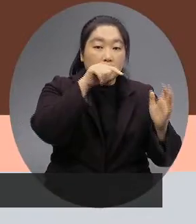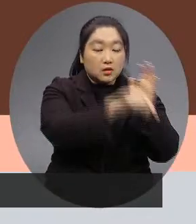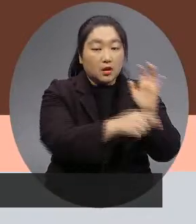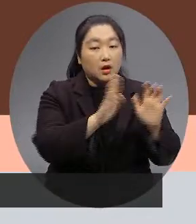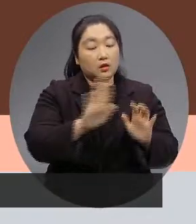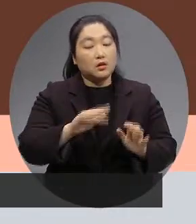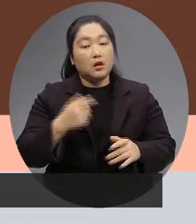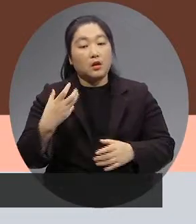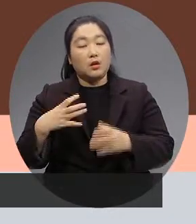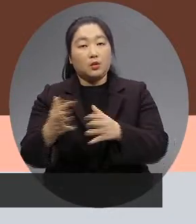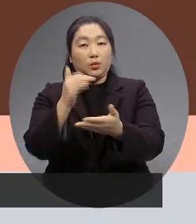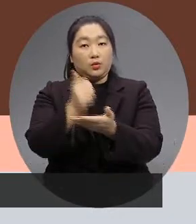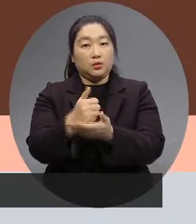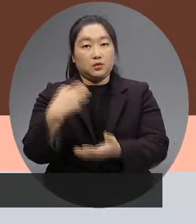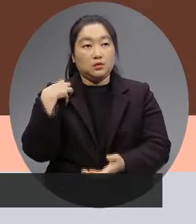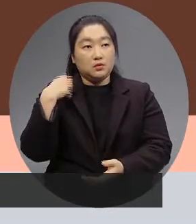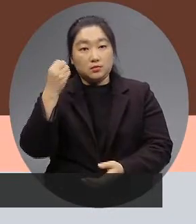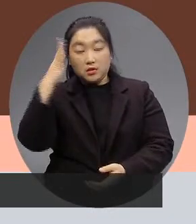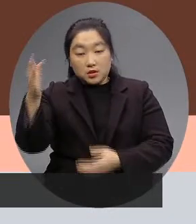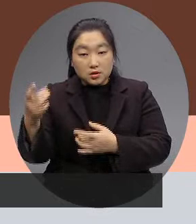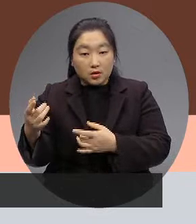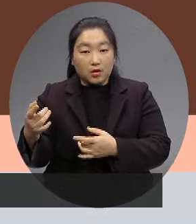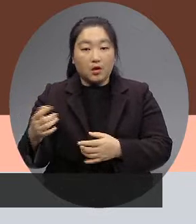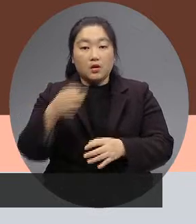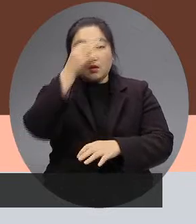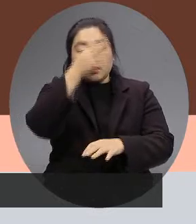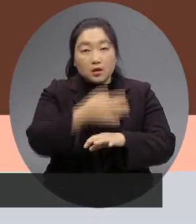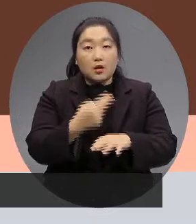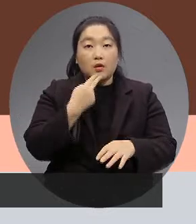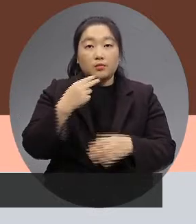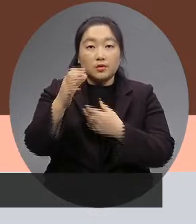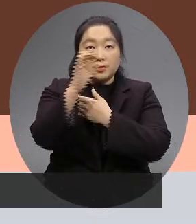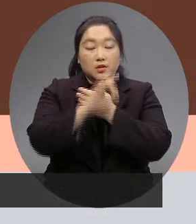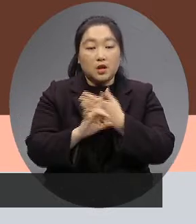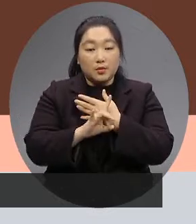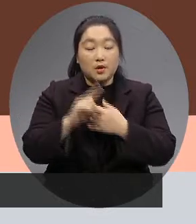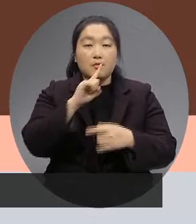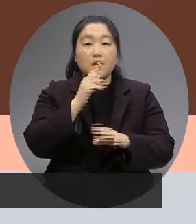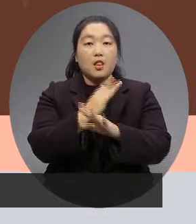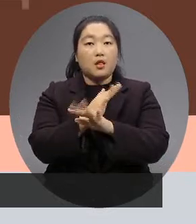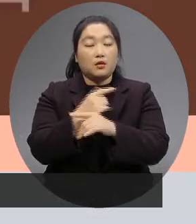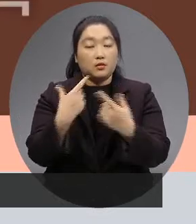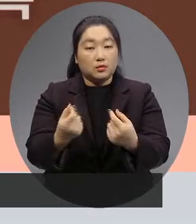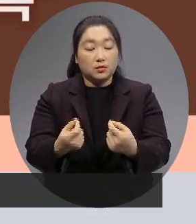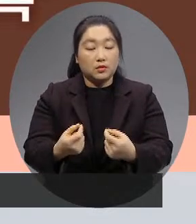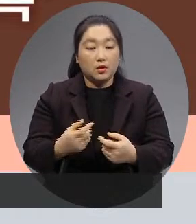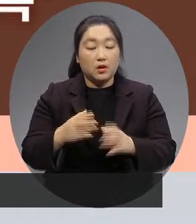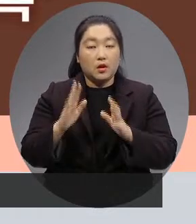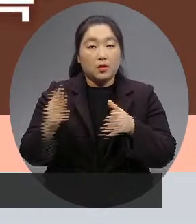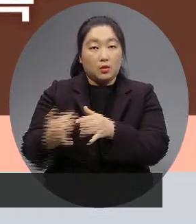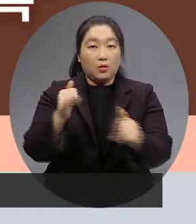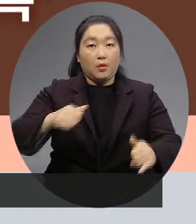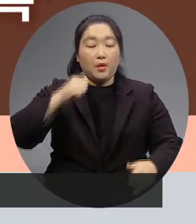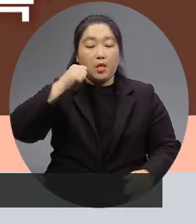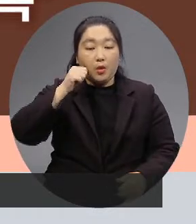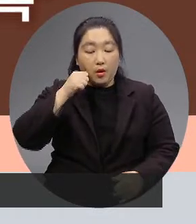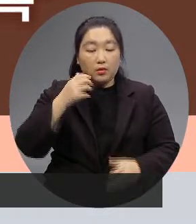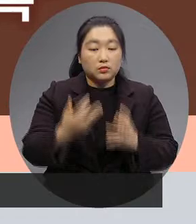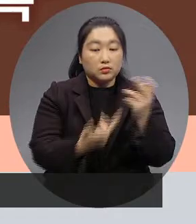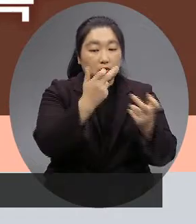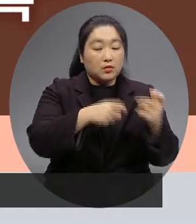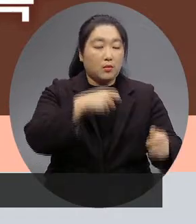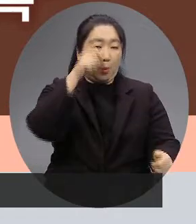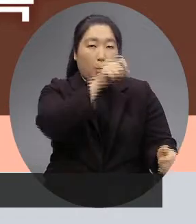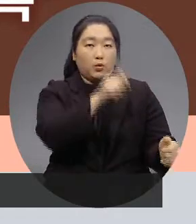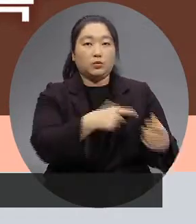망정 도지사 본분을 망각했다. 사과 없는 해명은 말장난에 불과하며 도민을 우롱하고 진화 인력에 대한